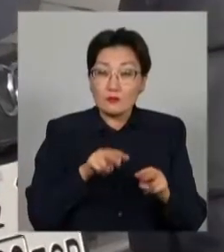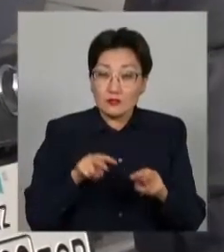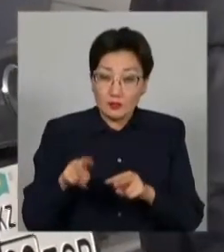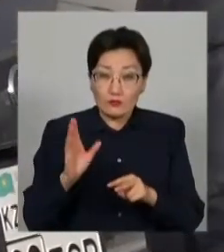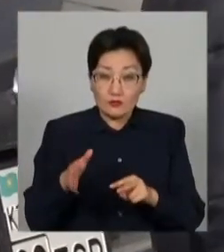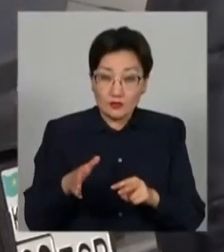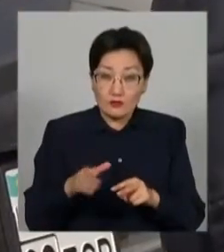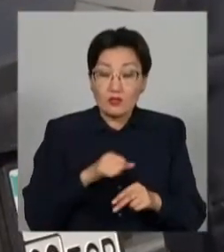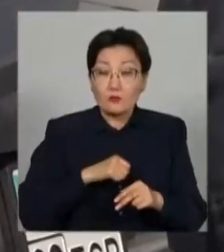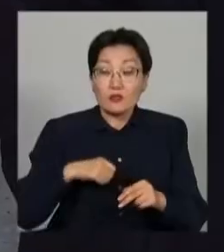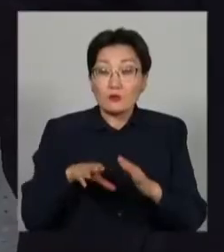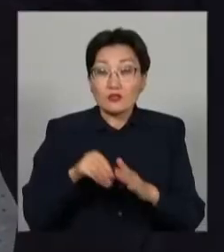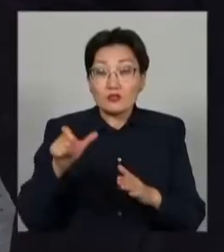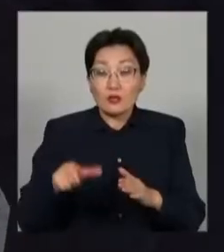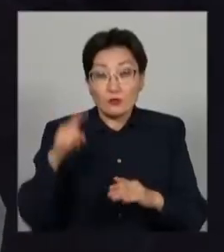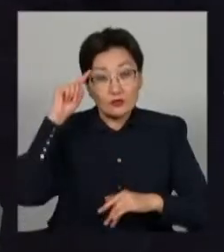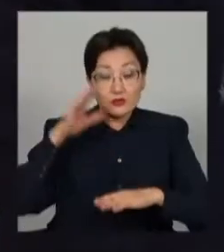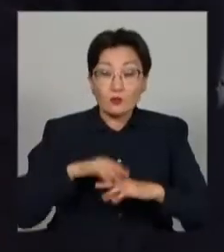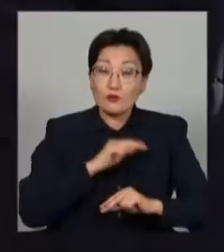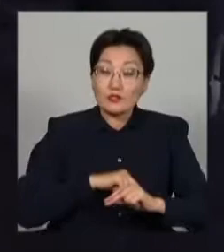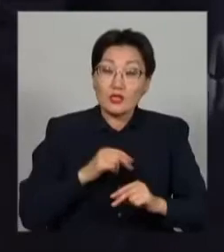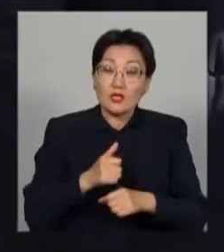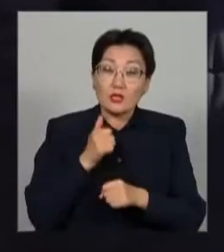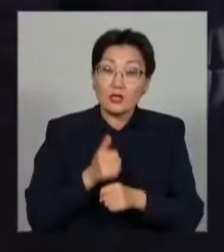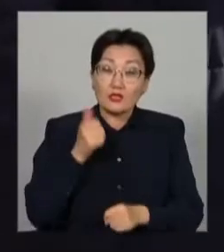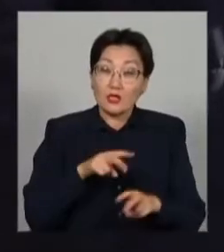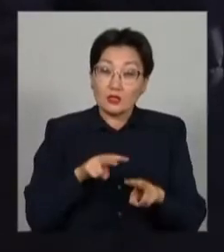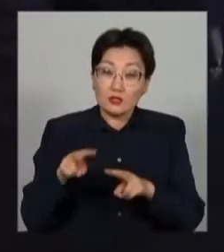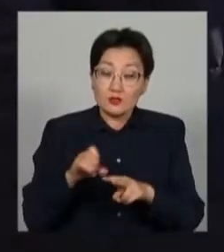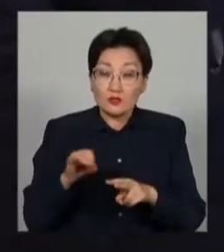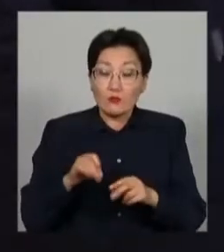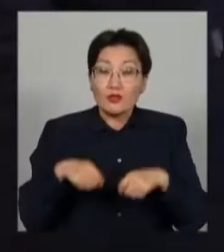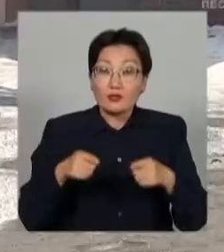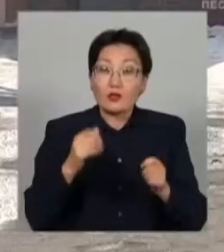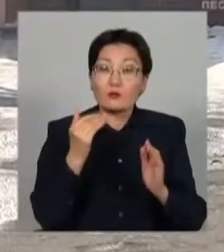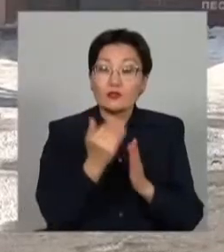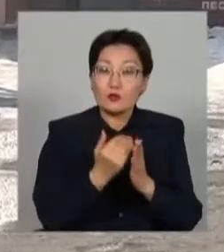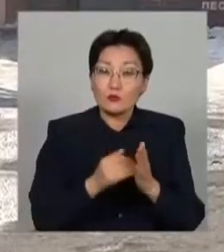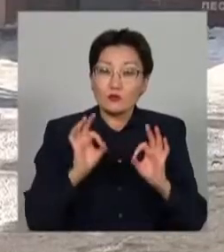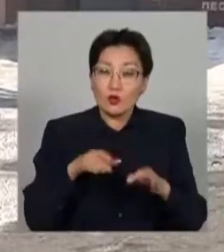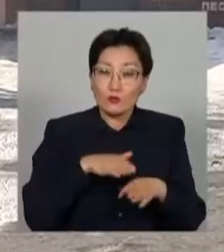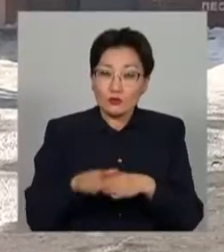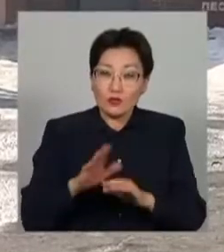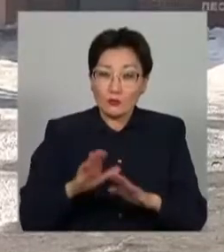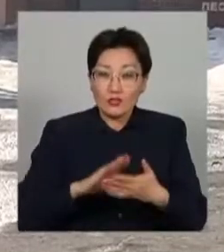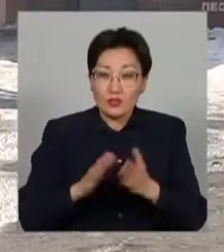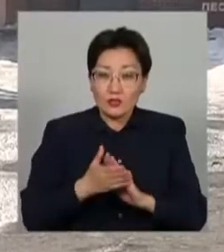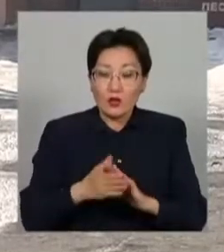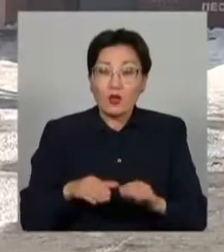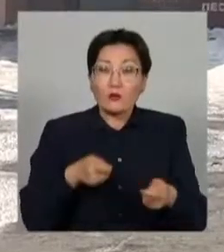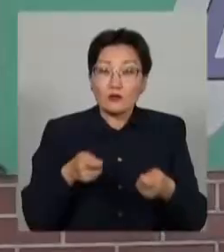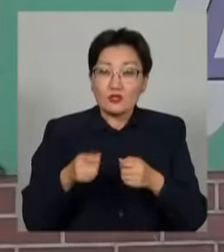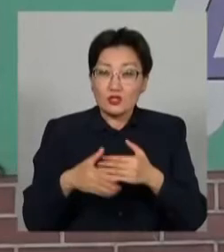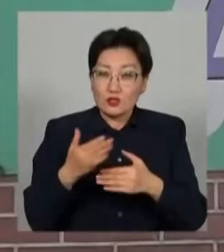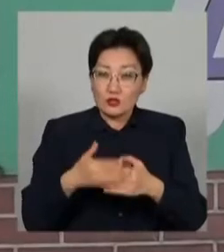ұстайтынын айтты. Сондай-ақ депутаттар әкімдіктің жұмысын қатаң қадағалайтындарын, берілген міндеттемелер дұрыс орындалмаса жауаптыларды